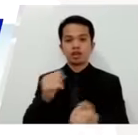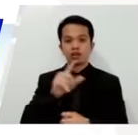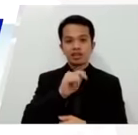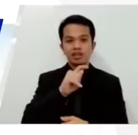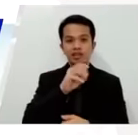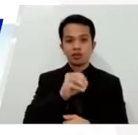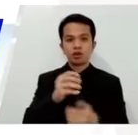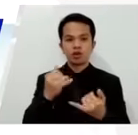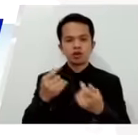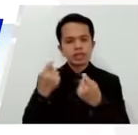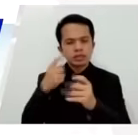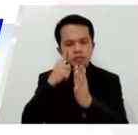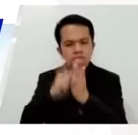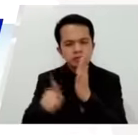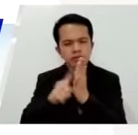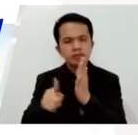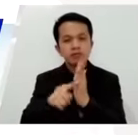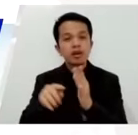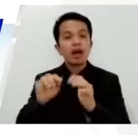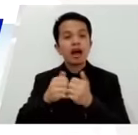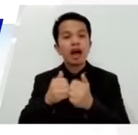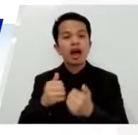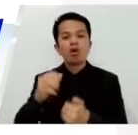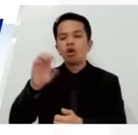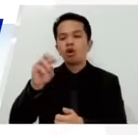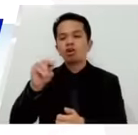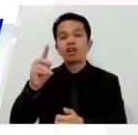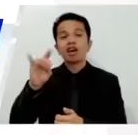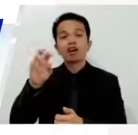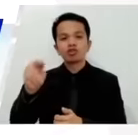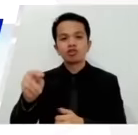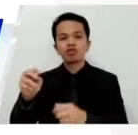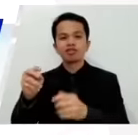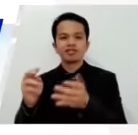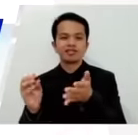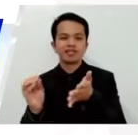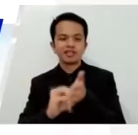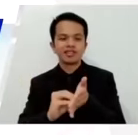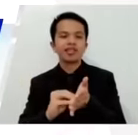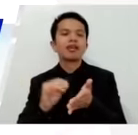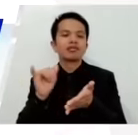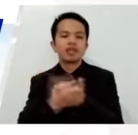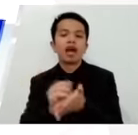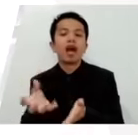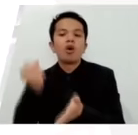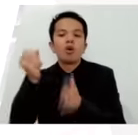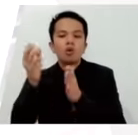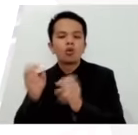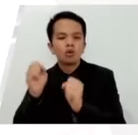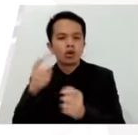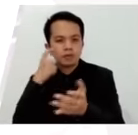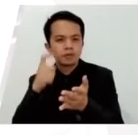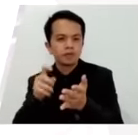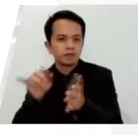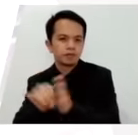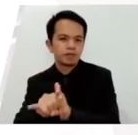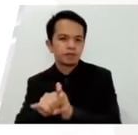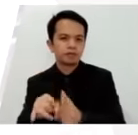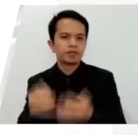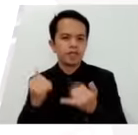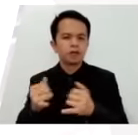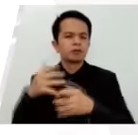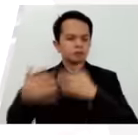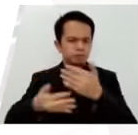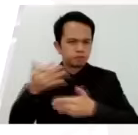chine-check nila through the conduction sticker kung sino talaga ang magmamayari ng sasakyan na yon. So it's being processed by